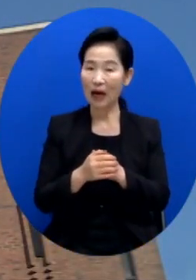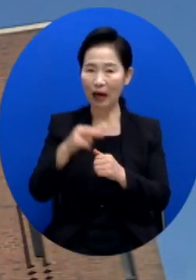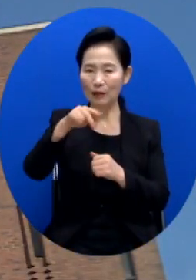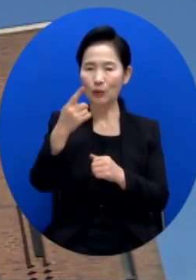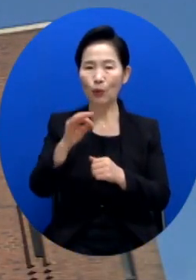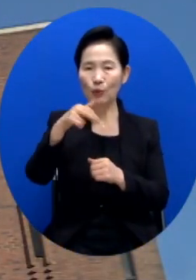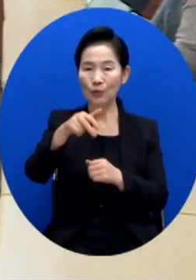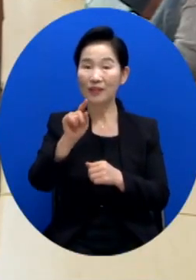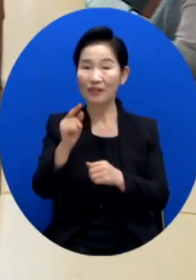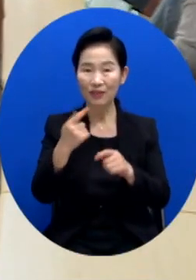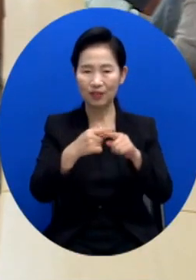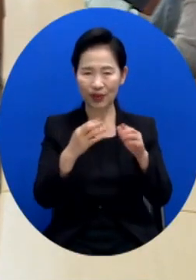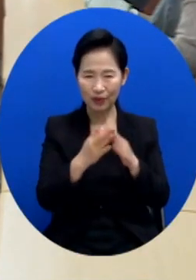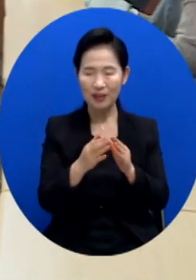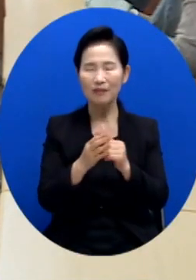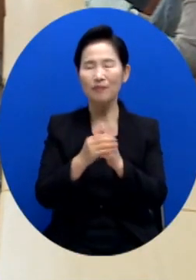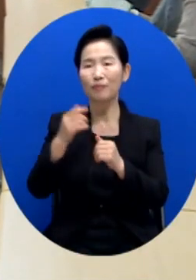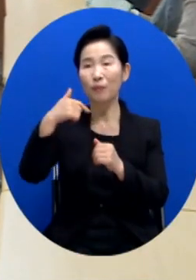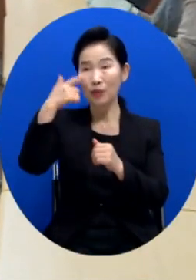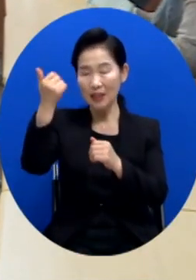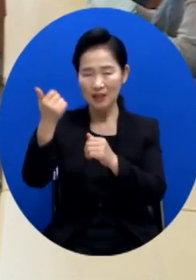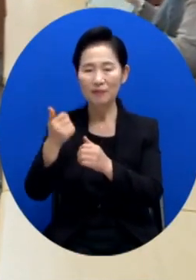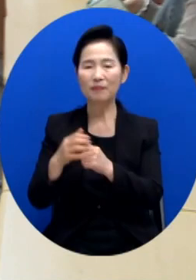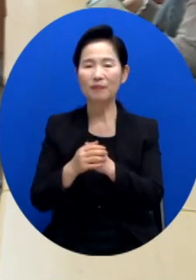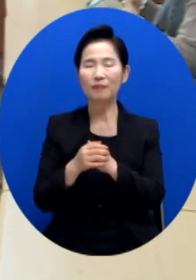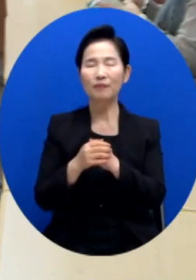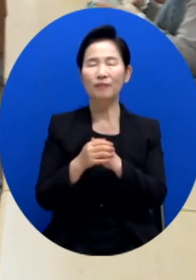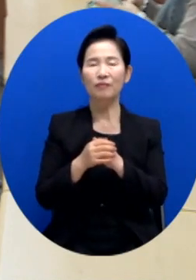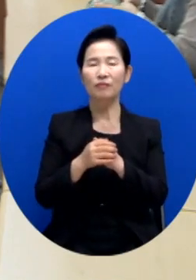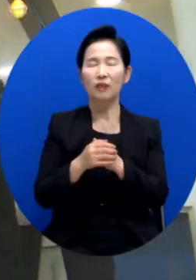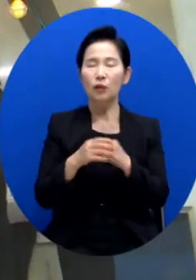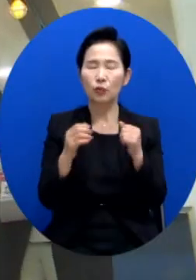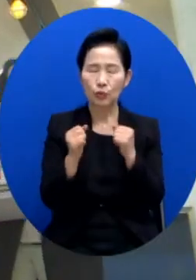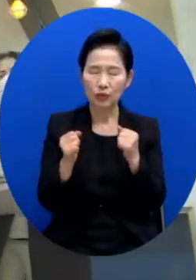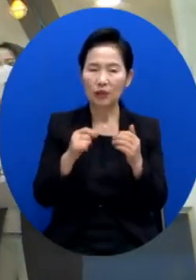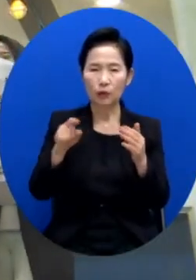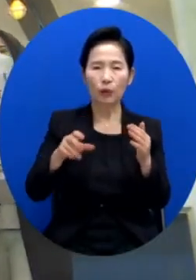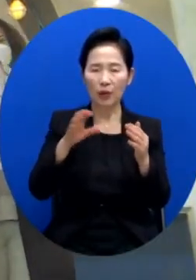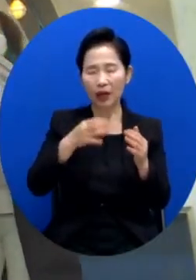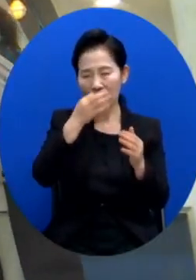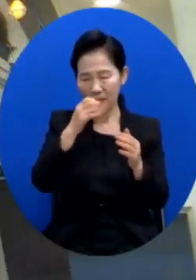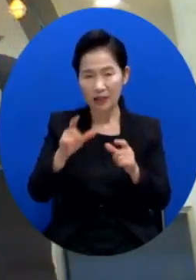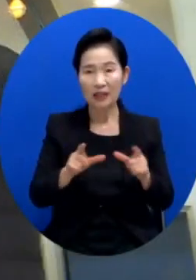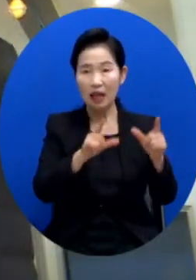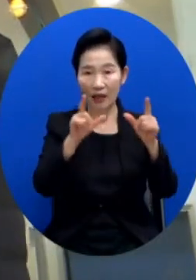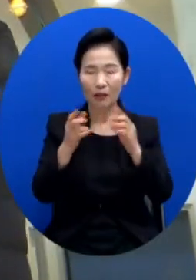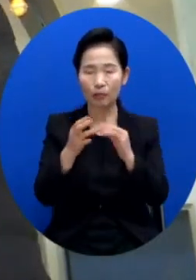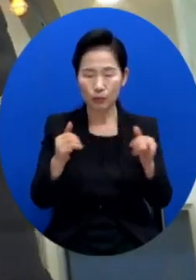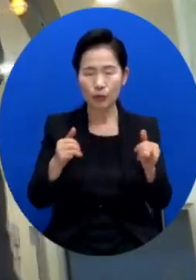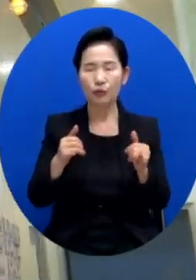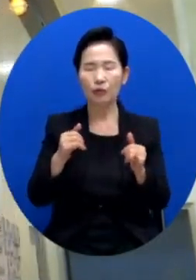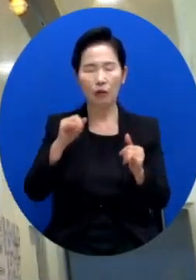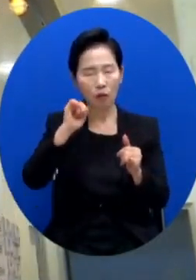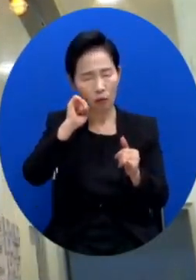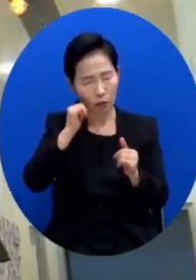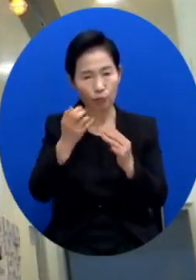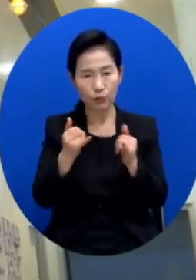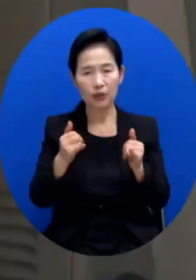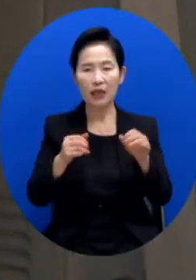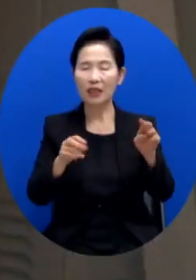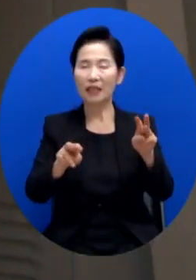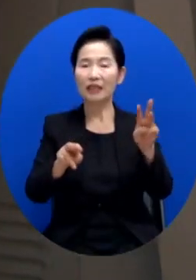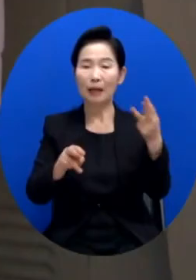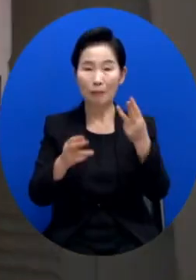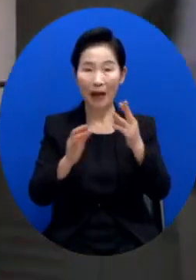송전교회 권준호 목사는 성도들과 함께 추위와 코로나 속 힘든 시간을 보내는 형편이 어려운 300가정에 라면